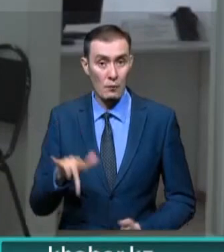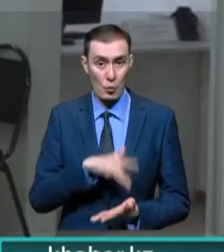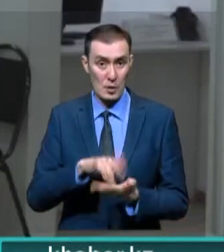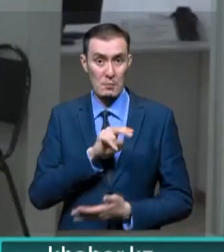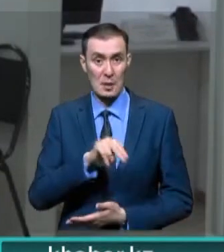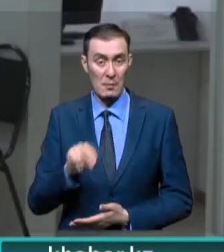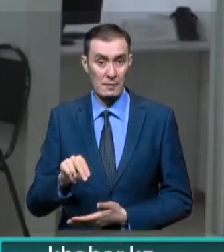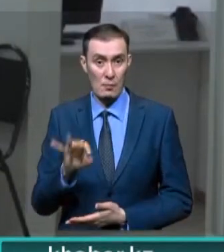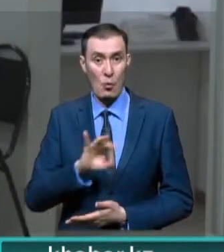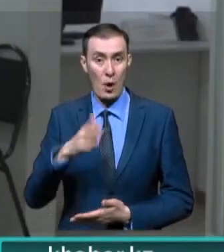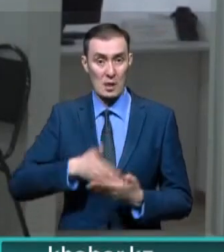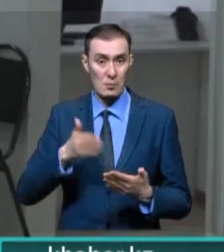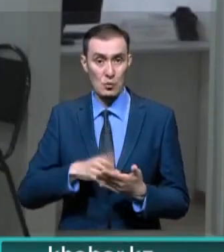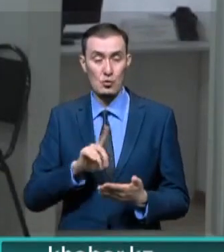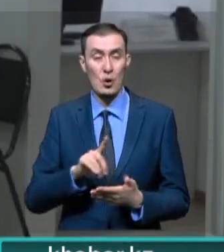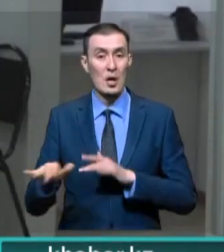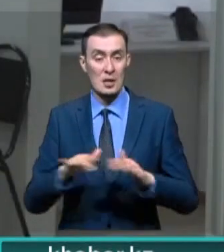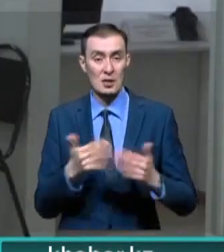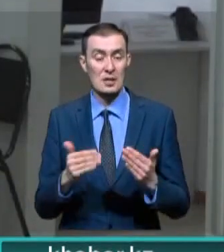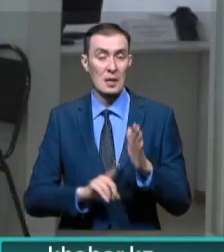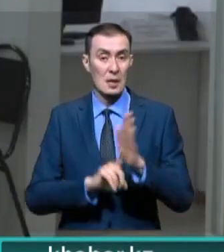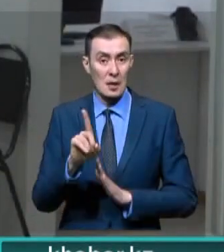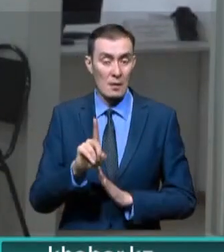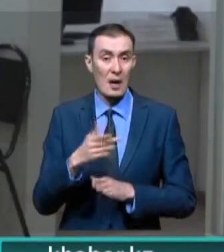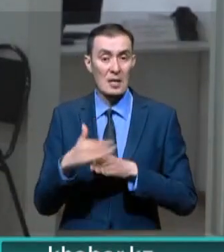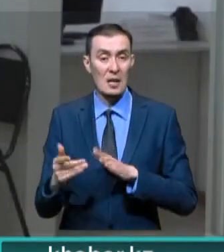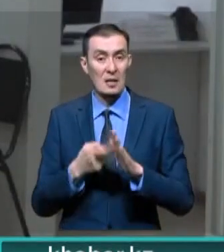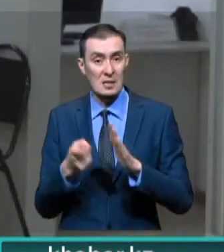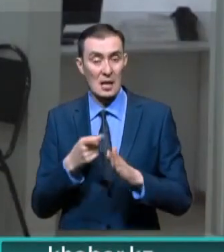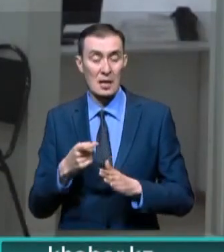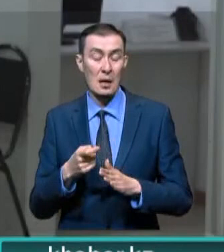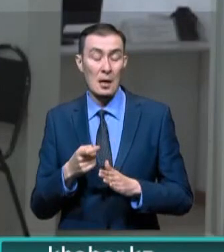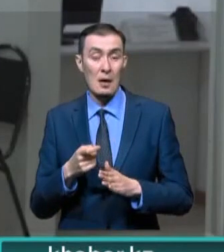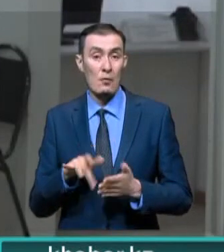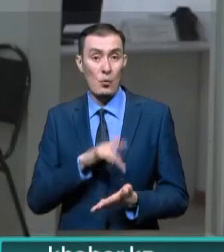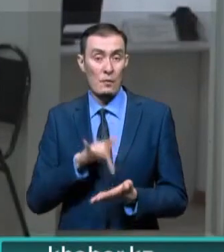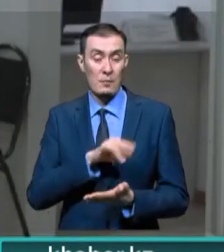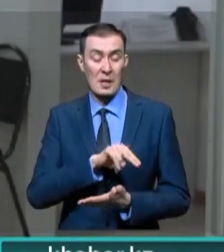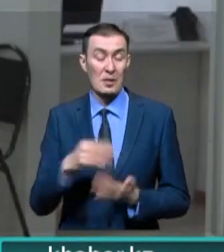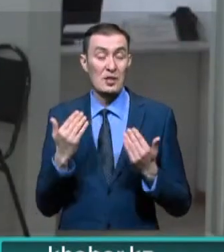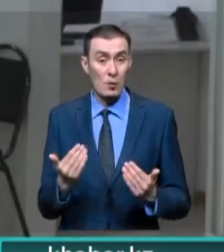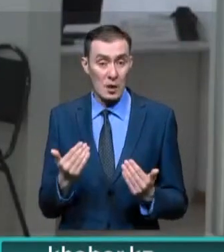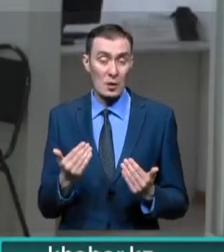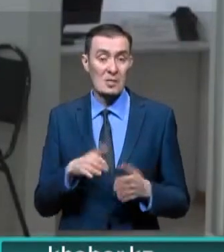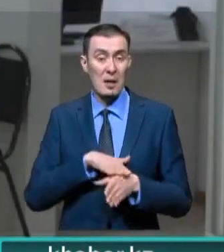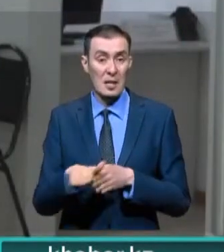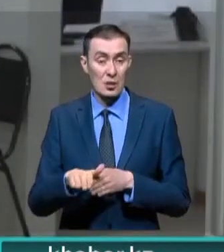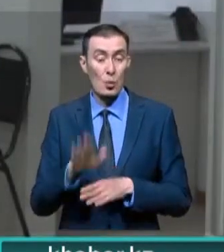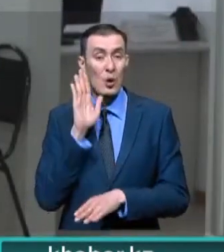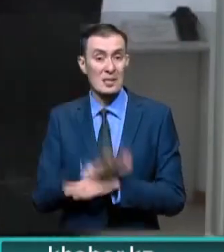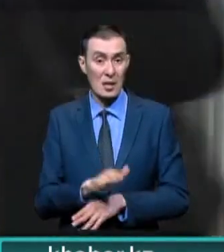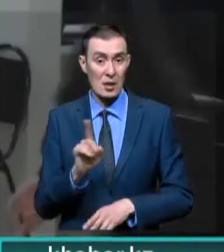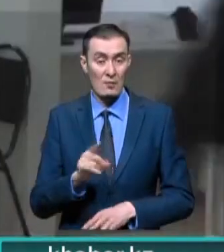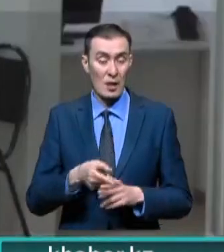Петропавловска, постановление об отмене. Сейчас дело находится в производстве отдела дознания управления полиции города Петропавловска. На сегодняшний день исполняются указания,